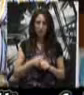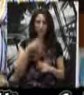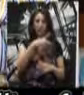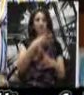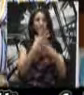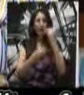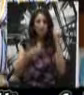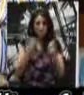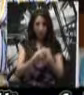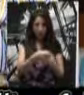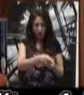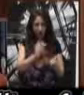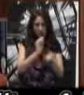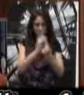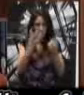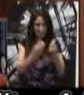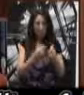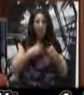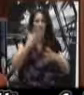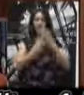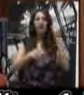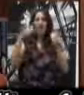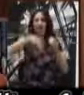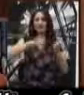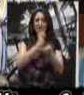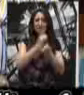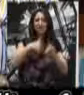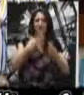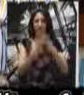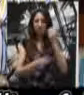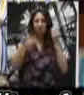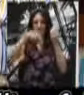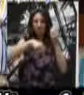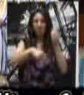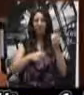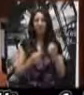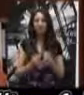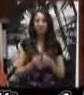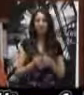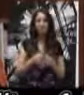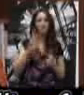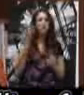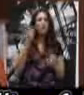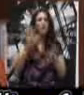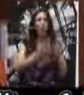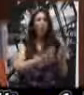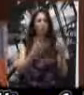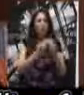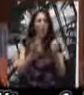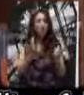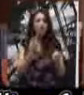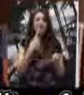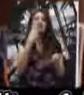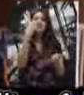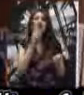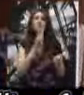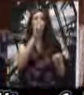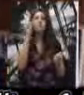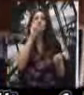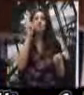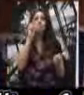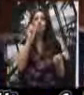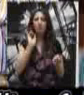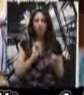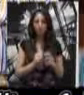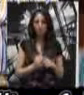وده ابنك قاعد معاكي في السجن هنا؟ والده هنا. والده هنا في السجن؟ بقاله قد ايه هناك؟ بقاله كده سنه وسبع شهور، هو عنده